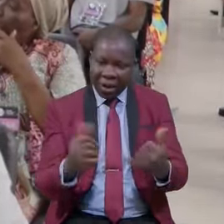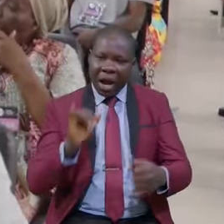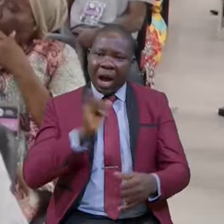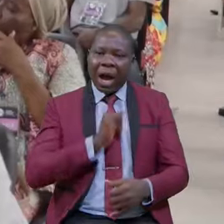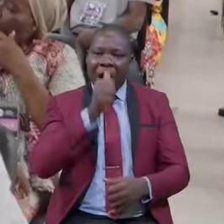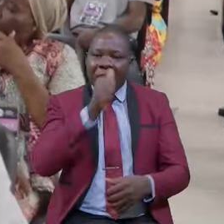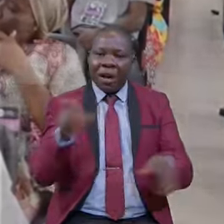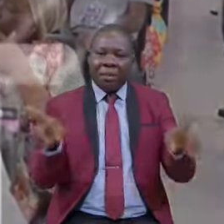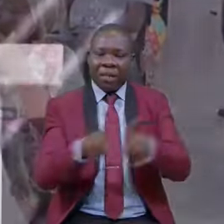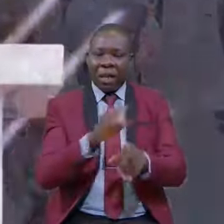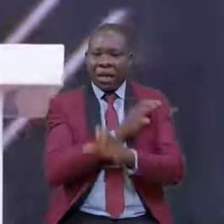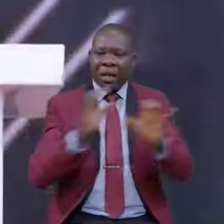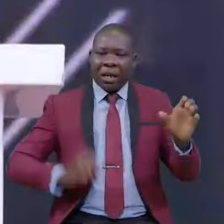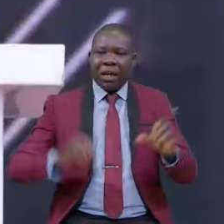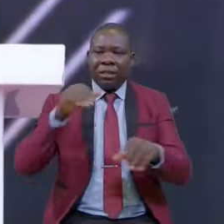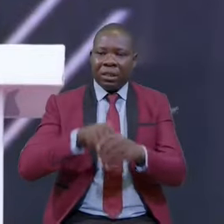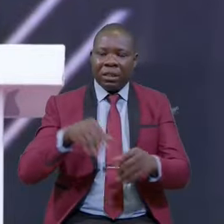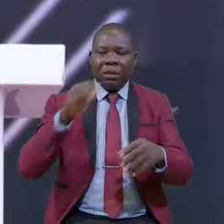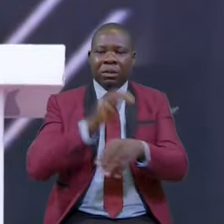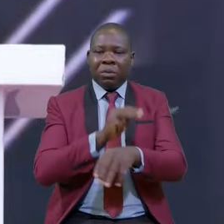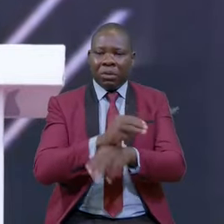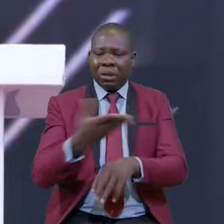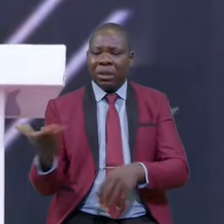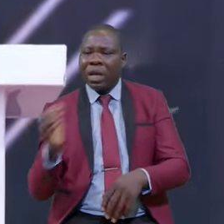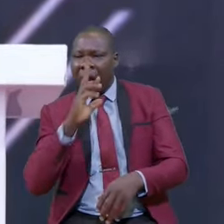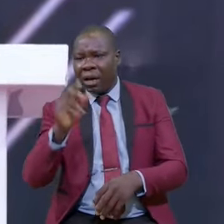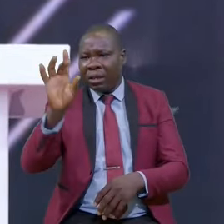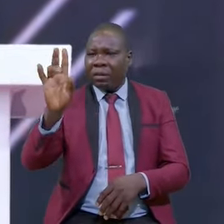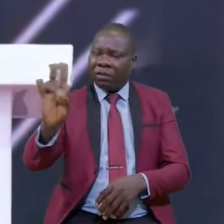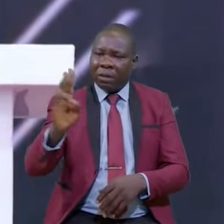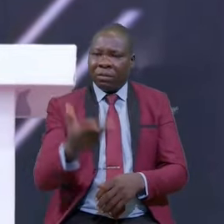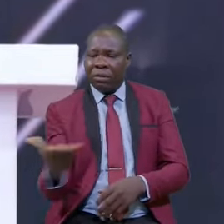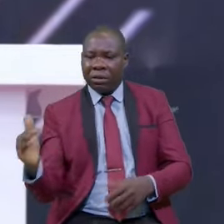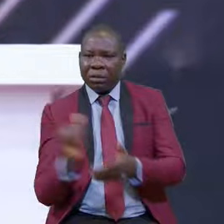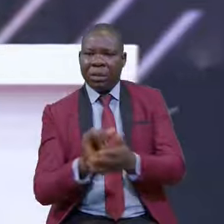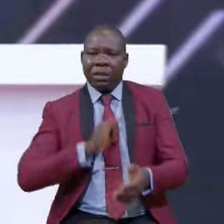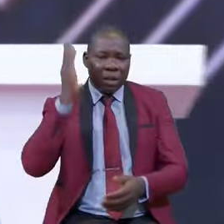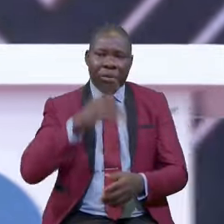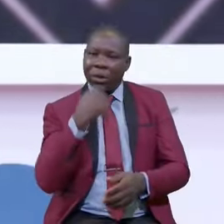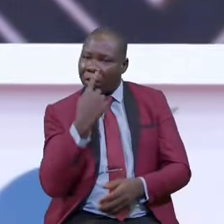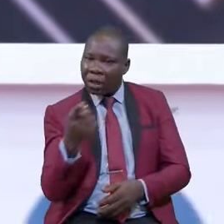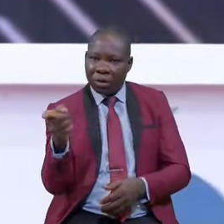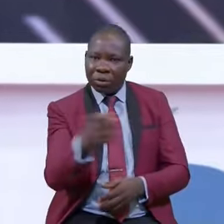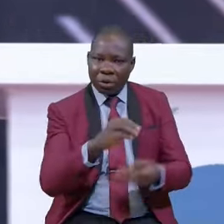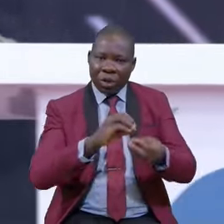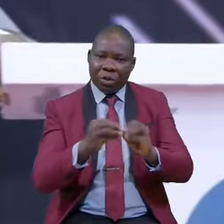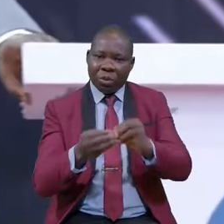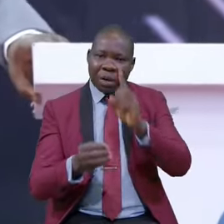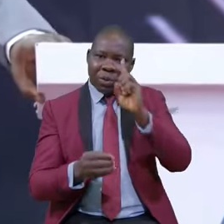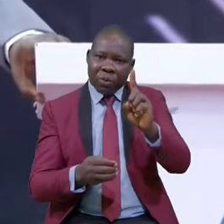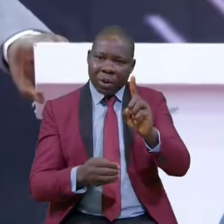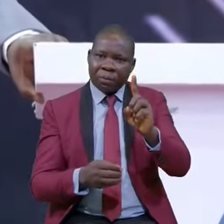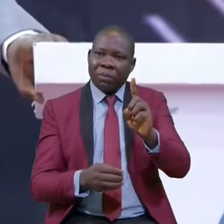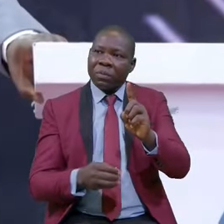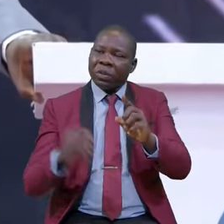l'image de Christ dans le ministère? Il y a sept choses que je vais rapidement examiner. Premièrement, il a